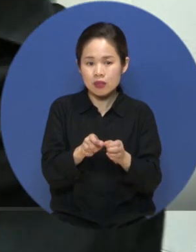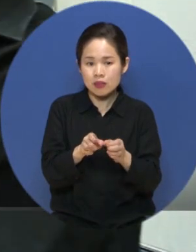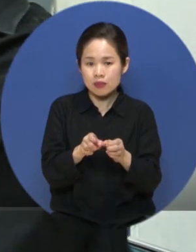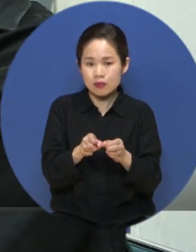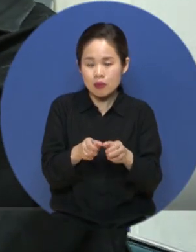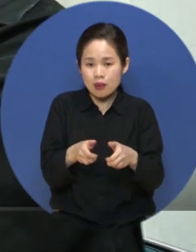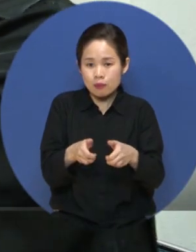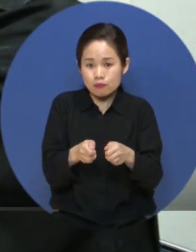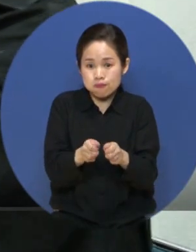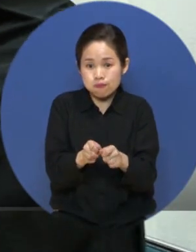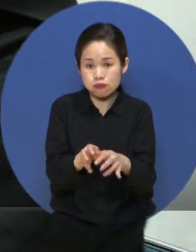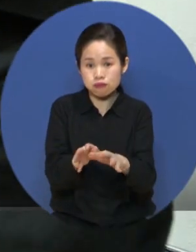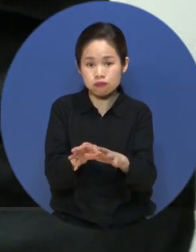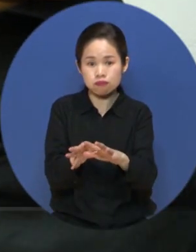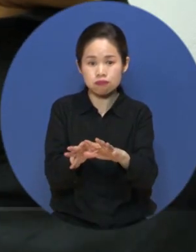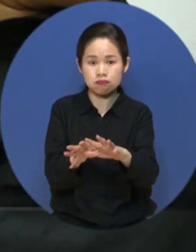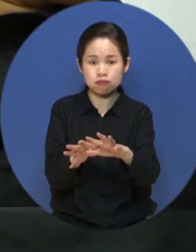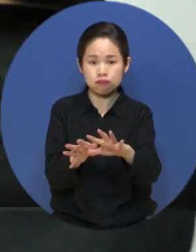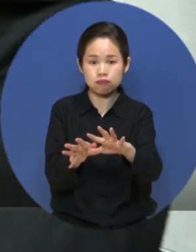없어져서